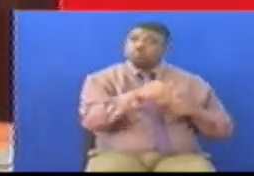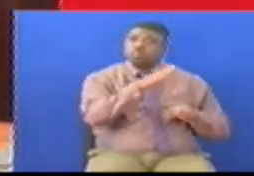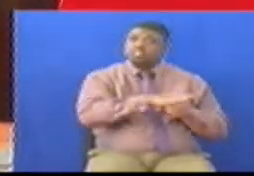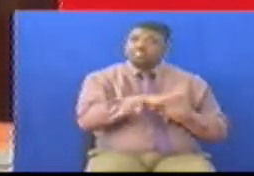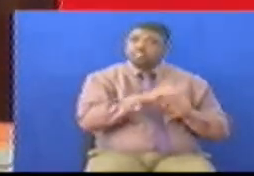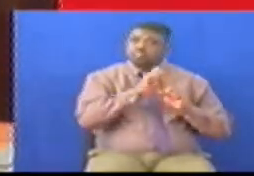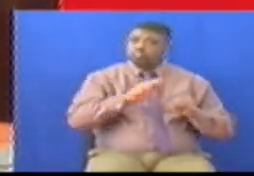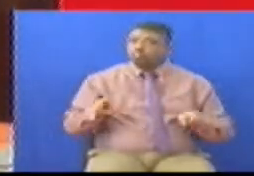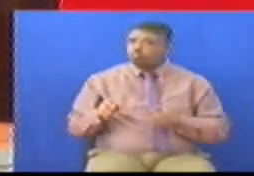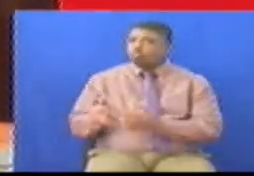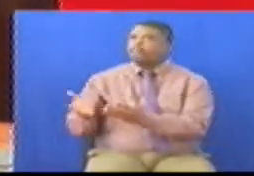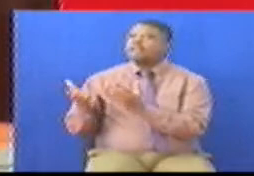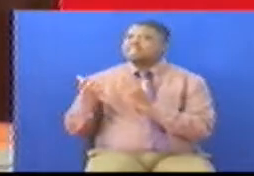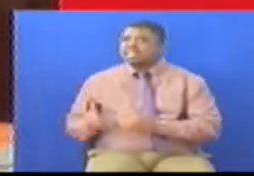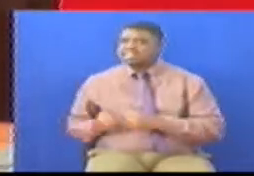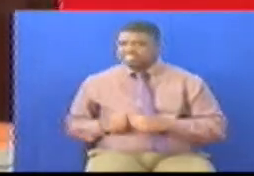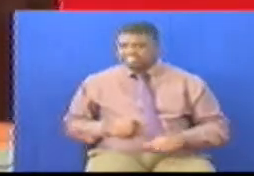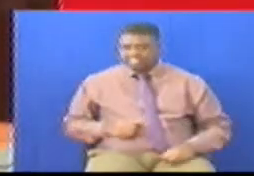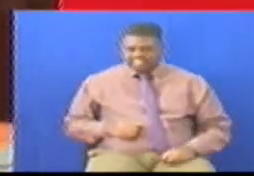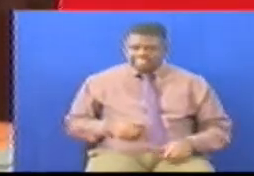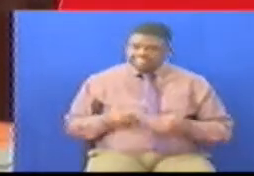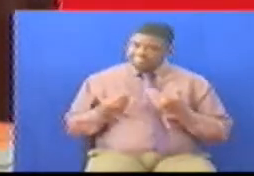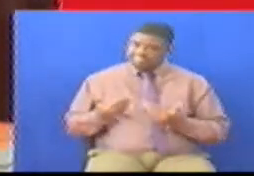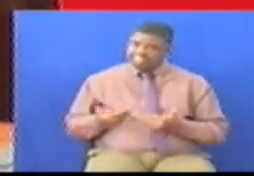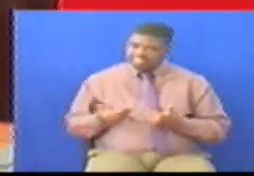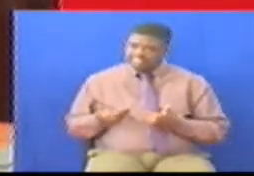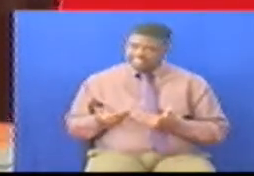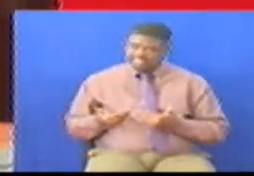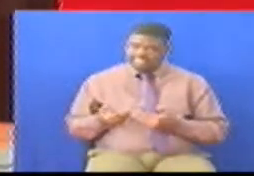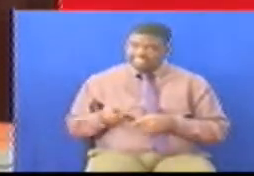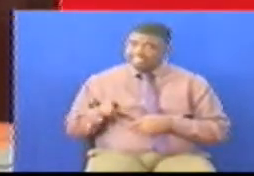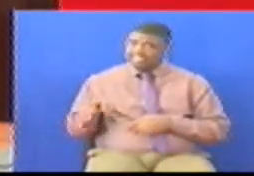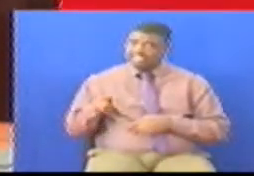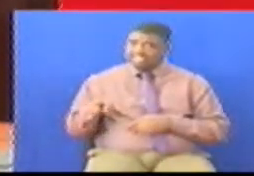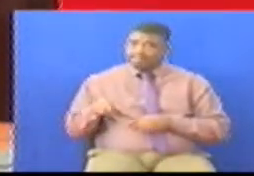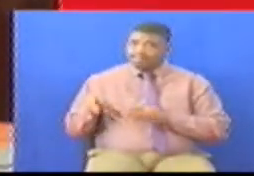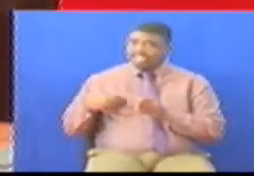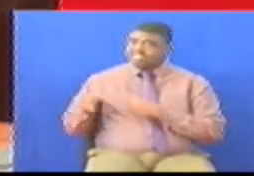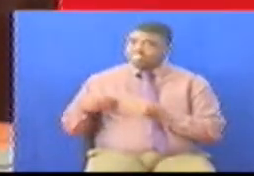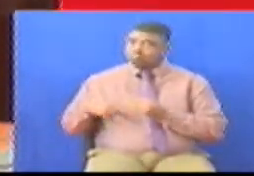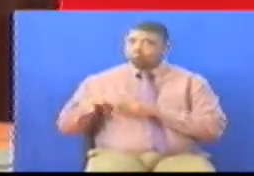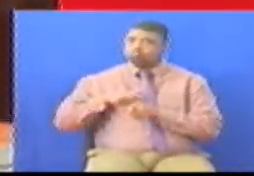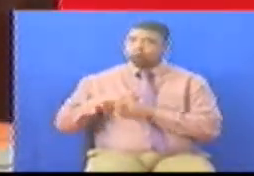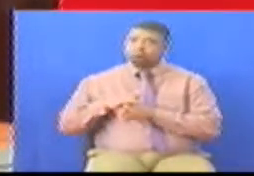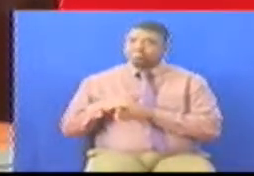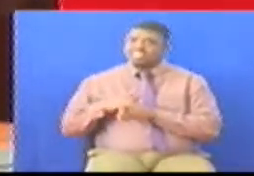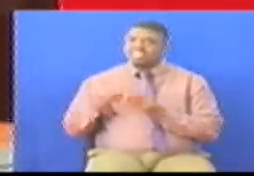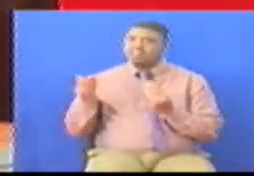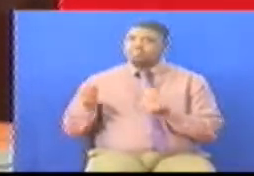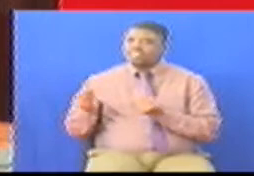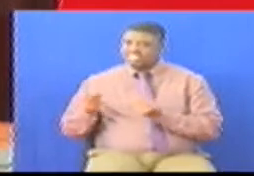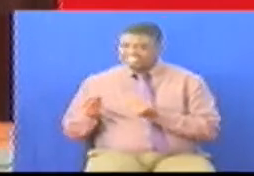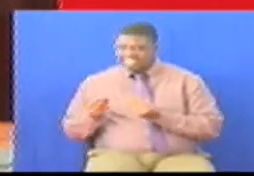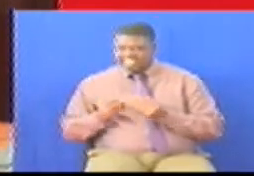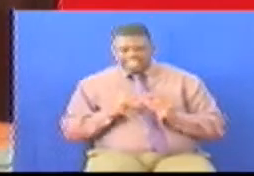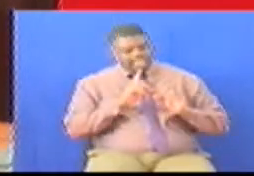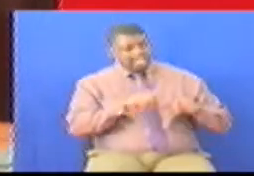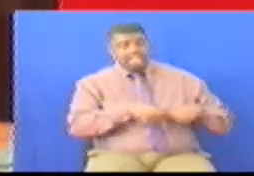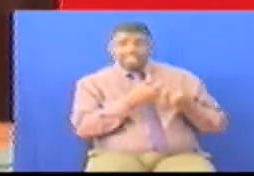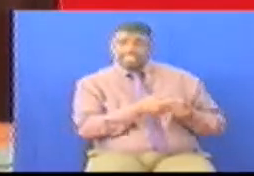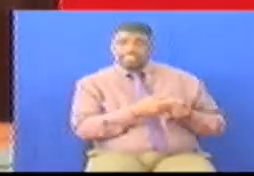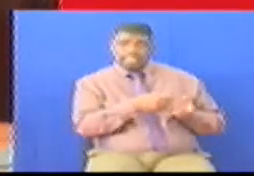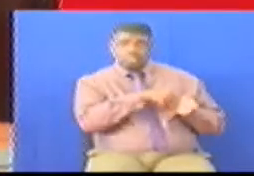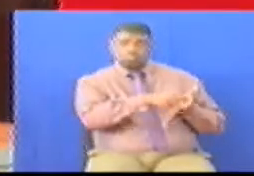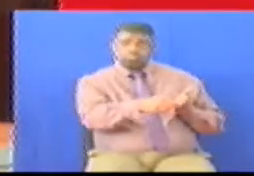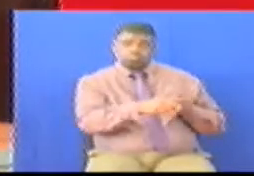kuliko mahitaji. Kiasi kwamba sasa yani hayo materials yatakayotumiwa ni machache, lakini wao